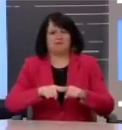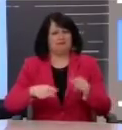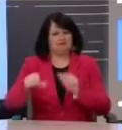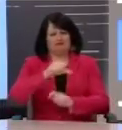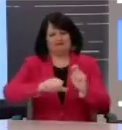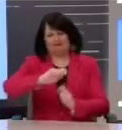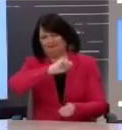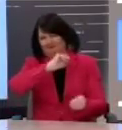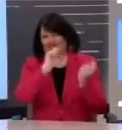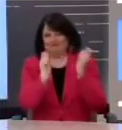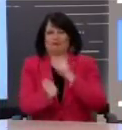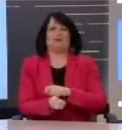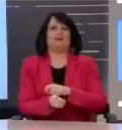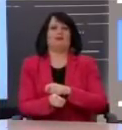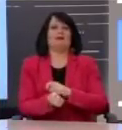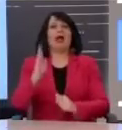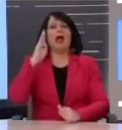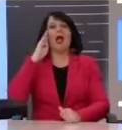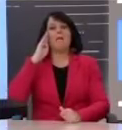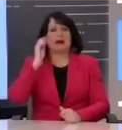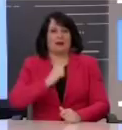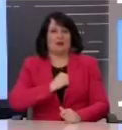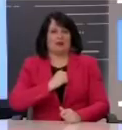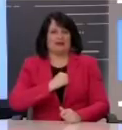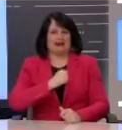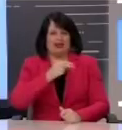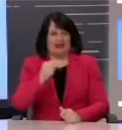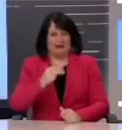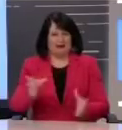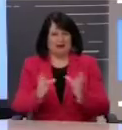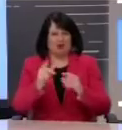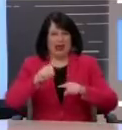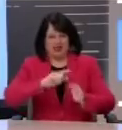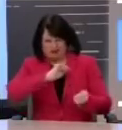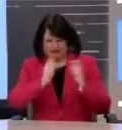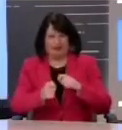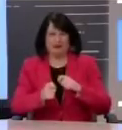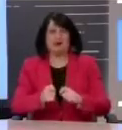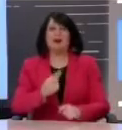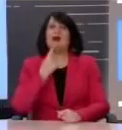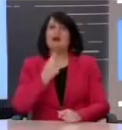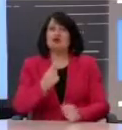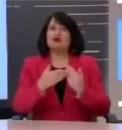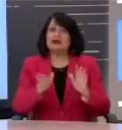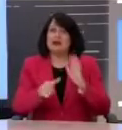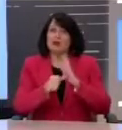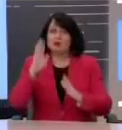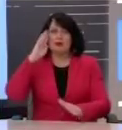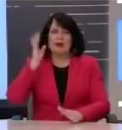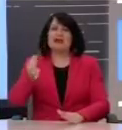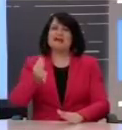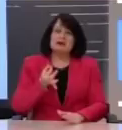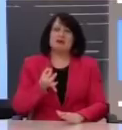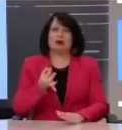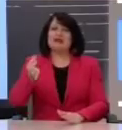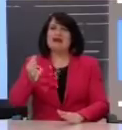πλήρως την γραμμή των ΗΠΑ στα θέματα αυτά, να μιλάει δημόσια